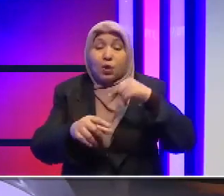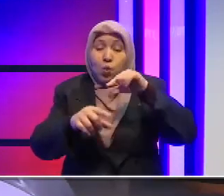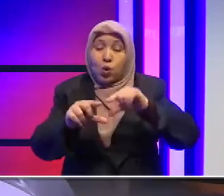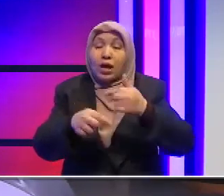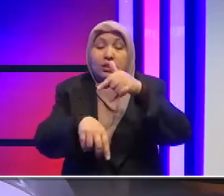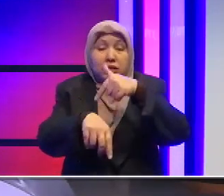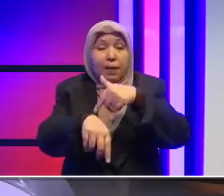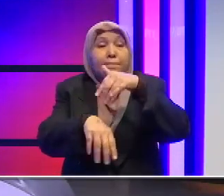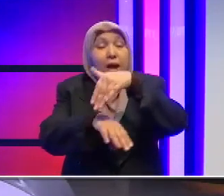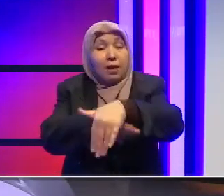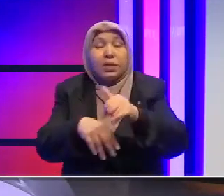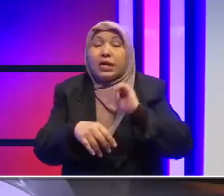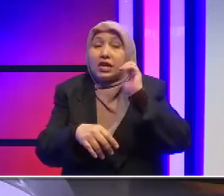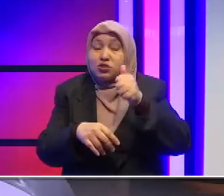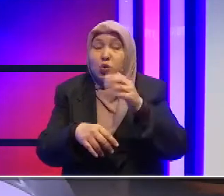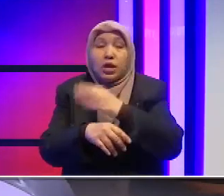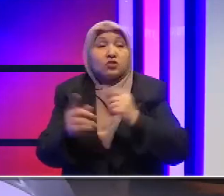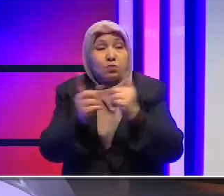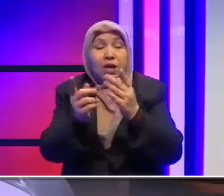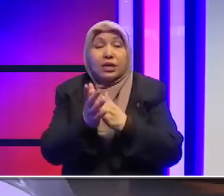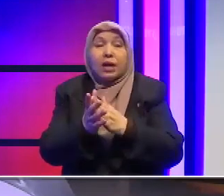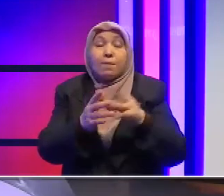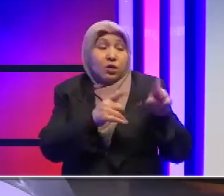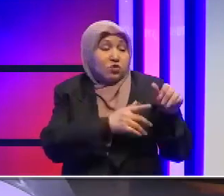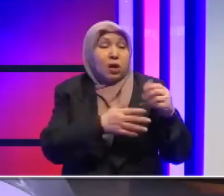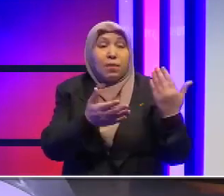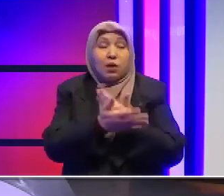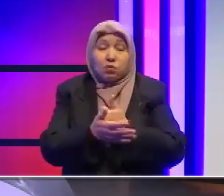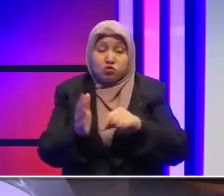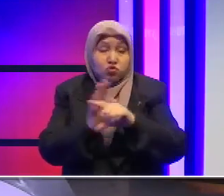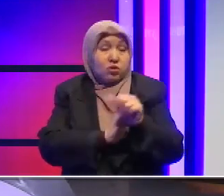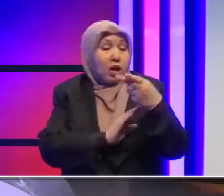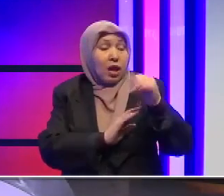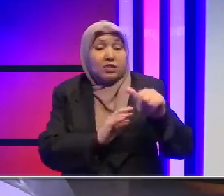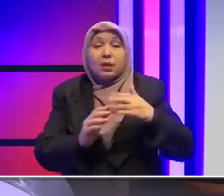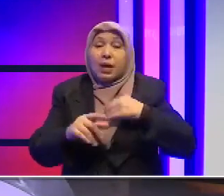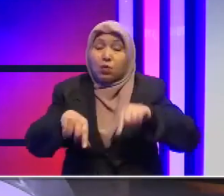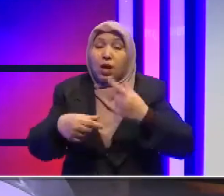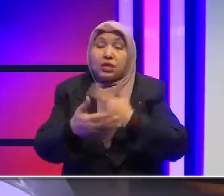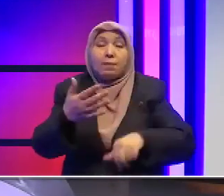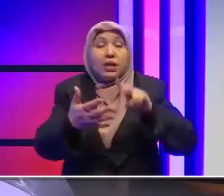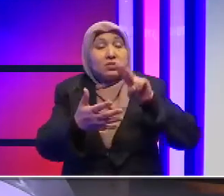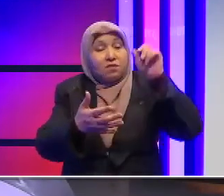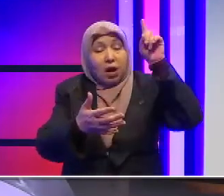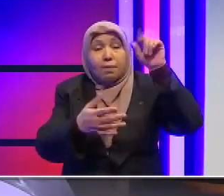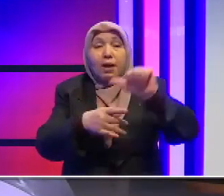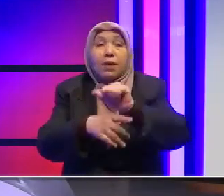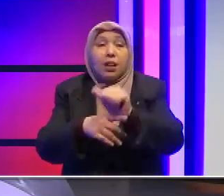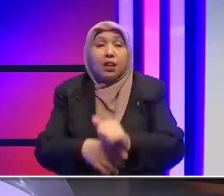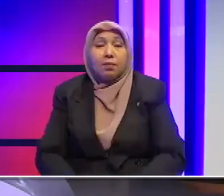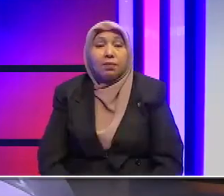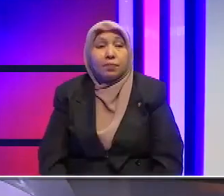ini dan juga pagi esok. Bertemu lagi dalam halaman baru surah Al-Hajj, My Quran Time, baca faham amal insya-Allah.